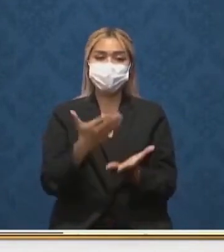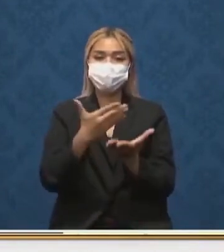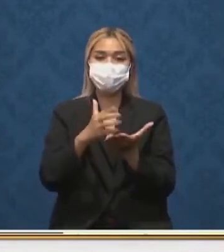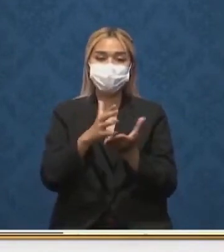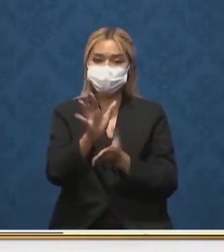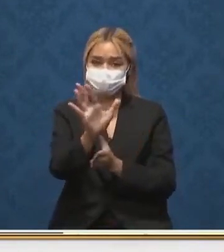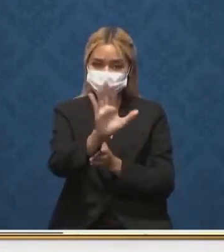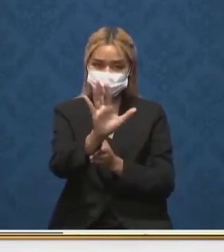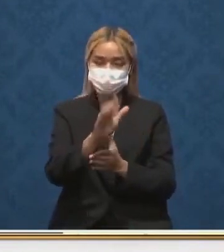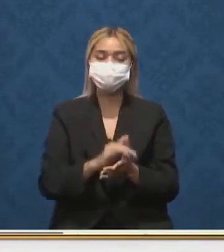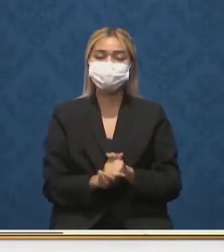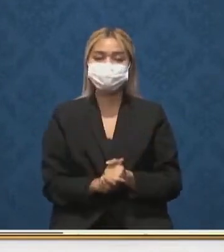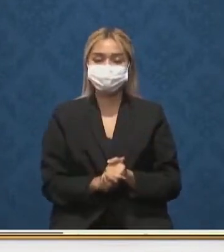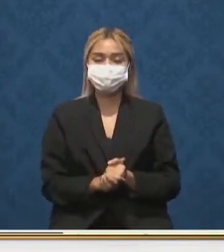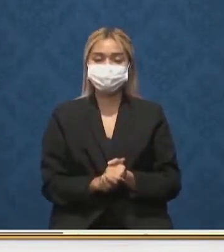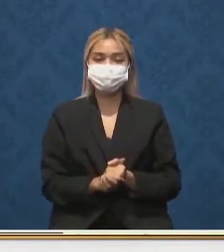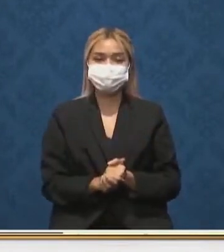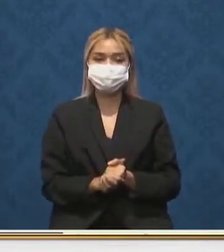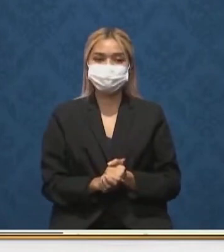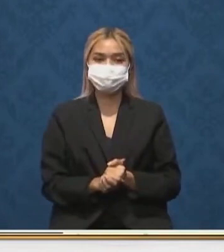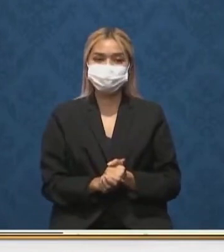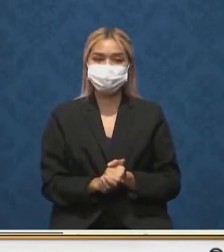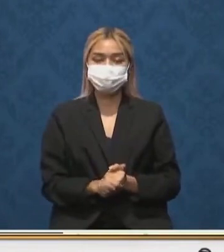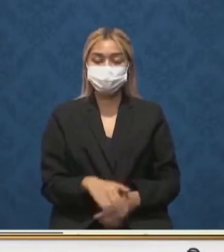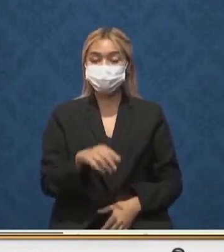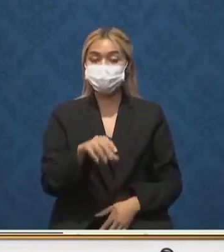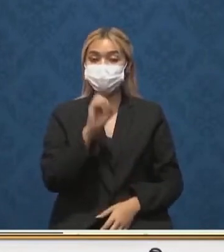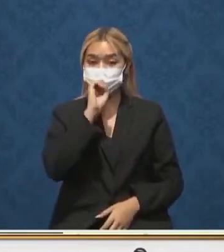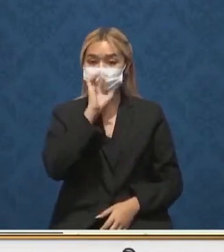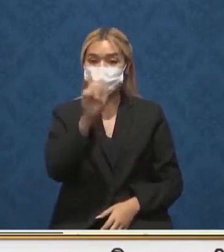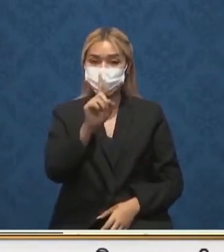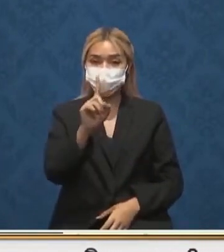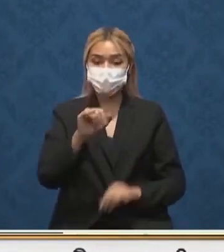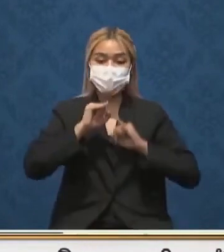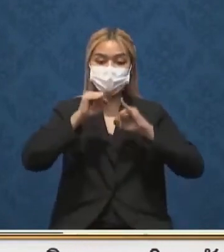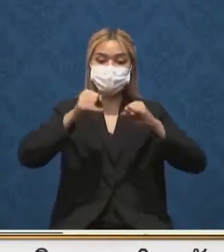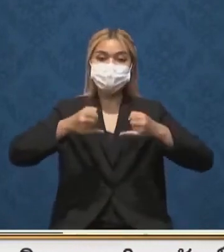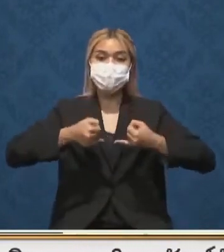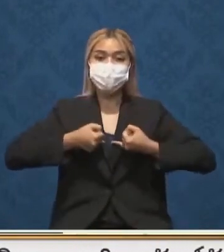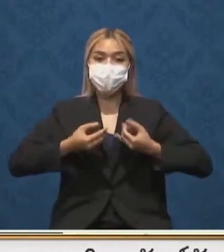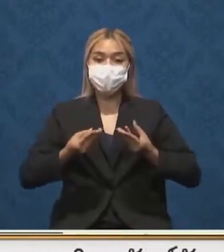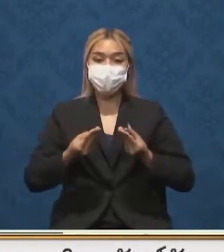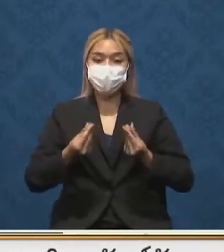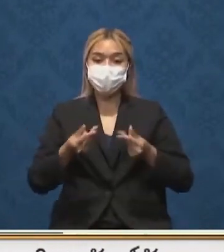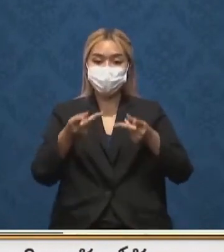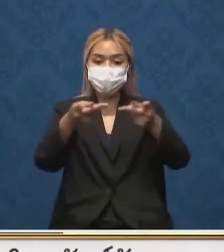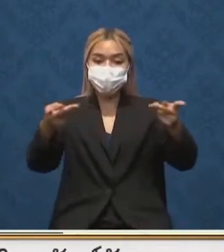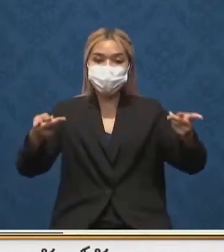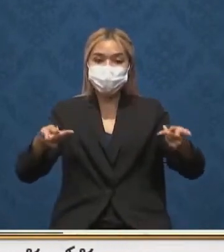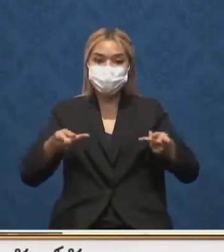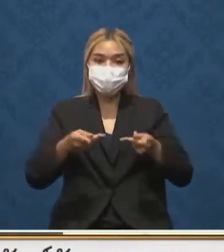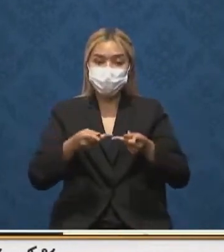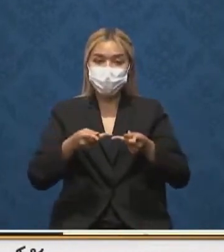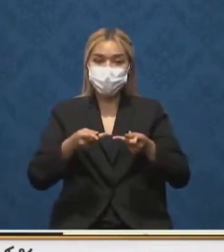อาศัยเพราะฉะนั้นแล้วผมไม่ได้เคยรู้จักใครในพื้นที่หรีเป๊ะหรืออะไรทั้งสิ้นไม่จำเป็นต้องคะแนะคแนผมให้